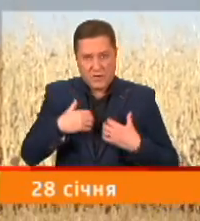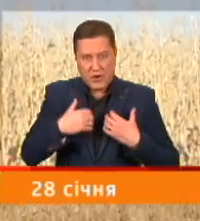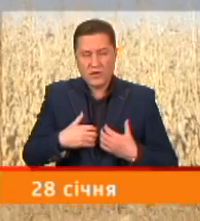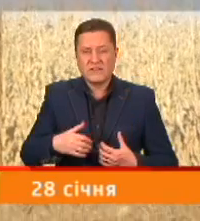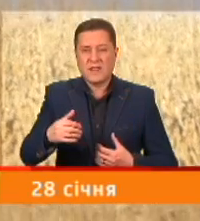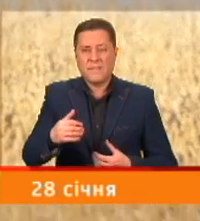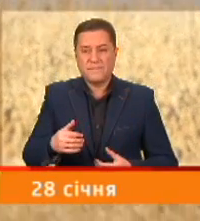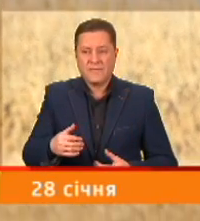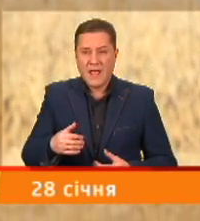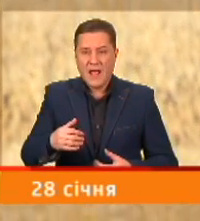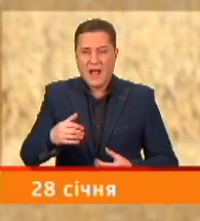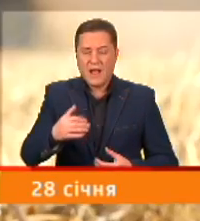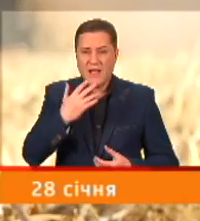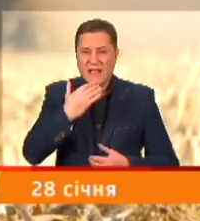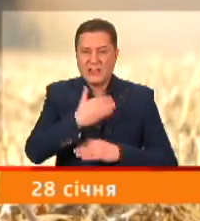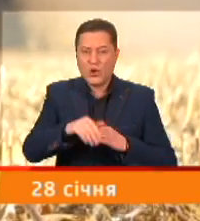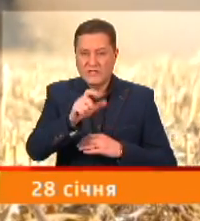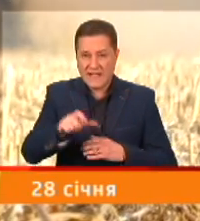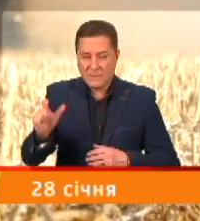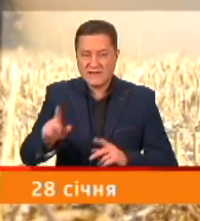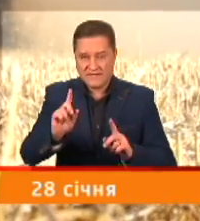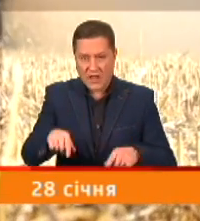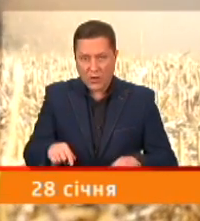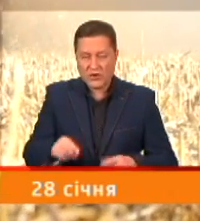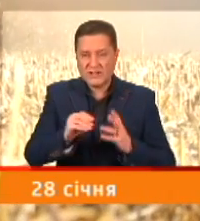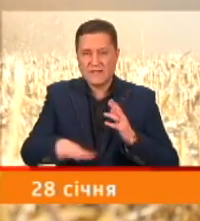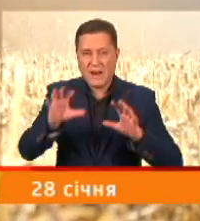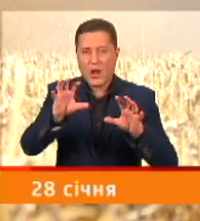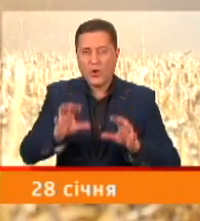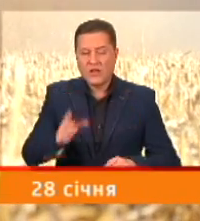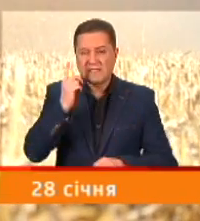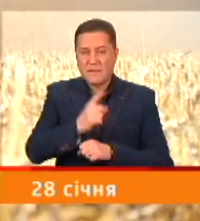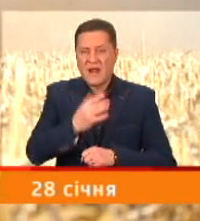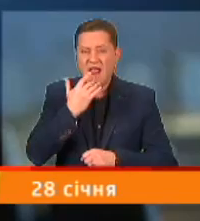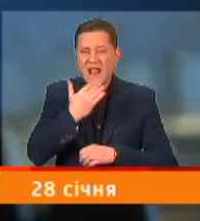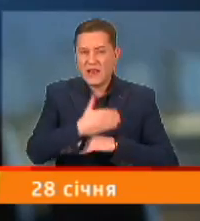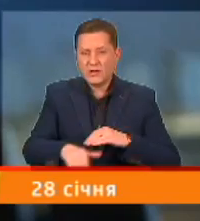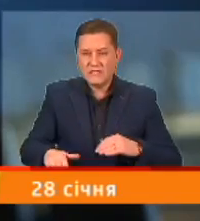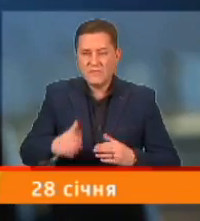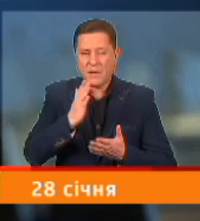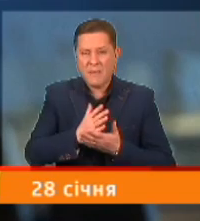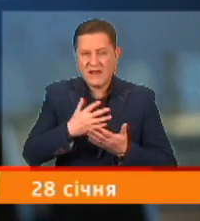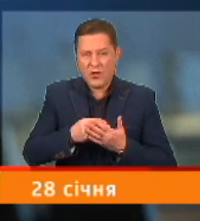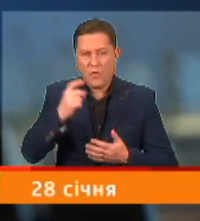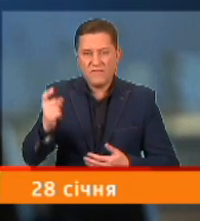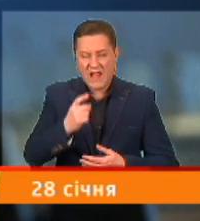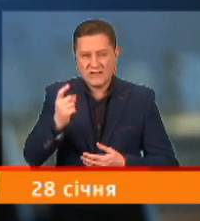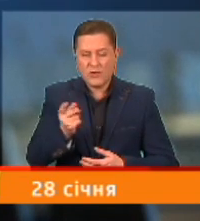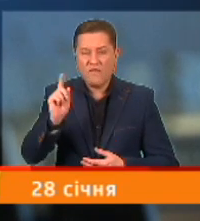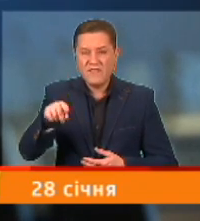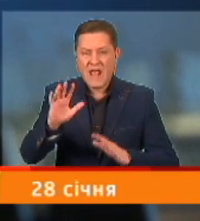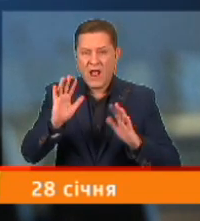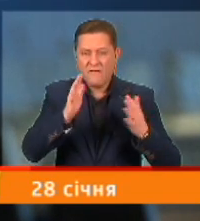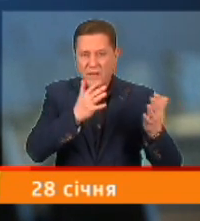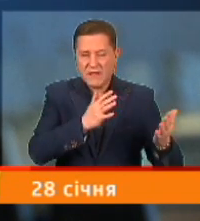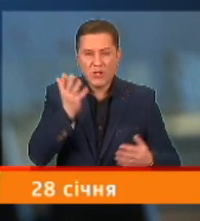району видаються іноземці. Земельний кодекс забороняє іноземцям мати землю у власності. І навіть в тих випадках,